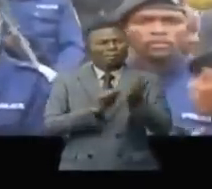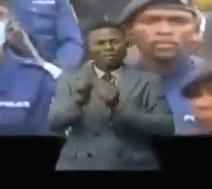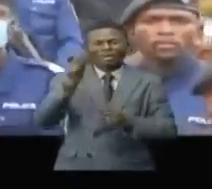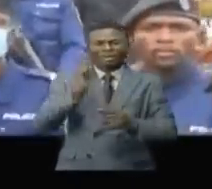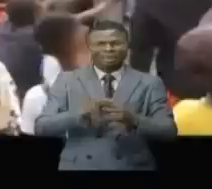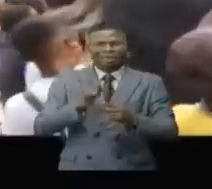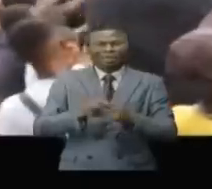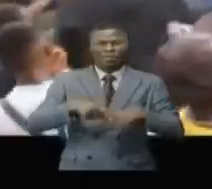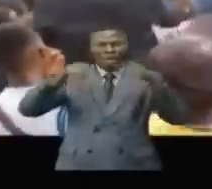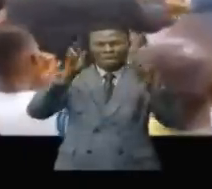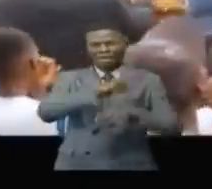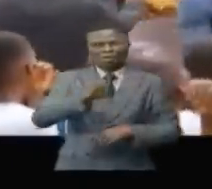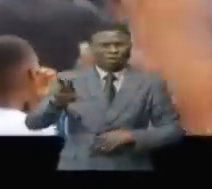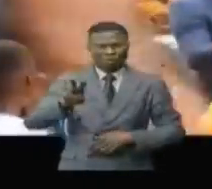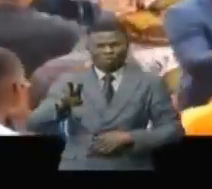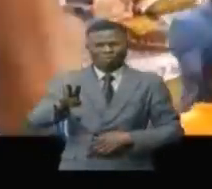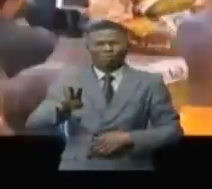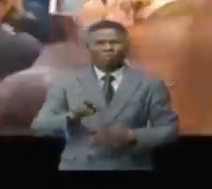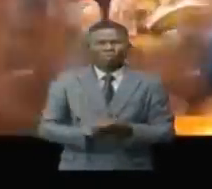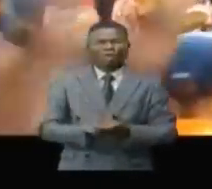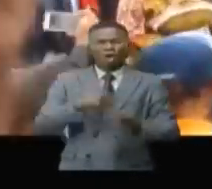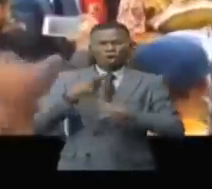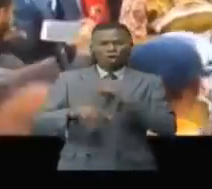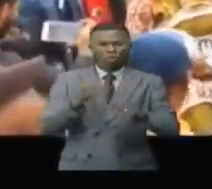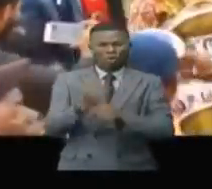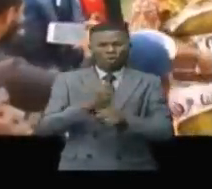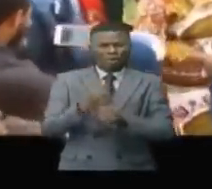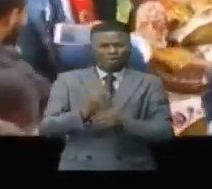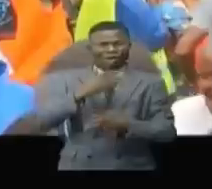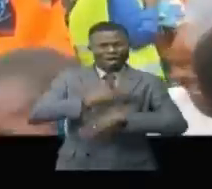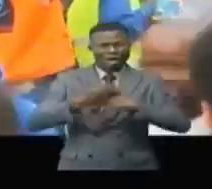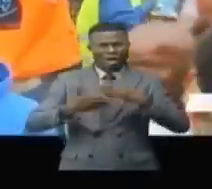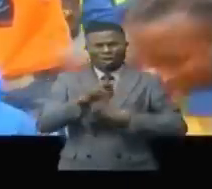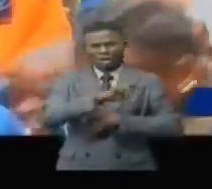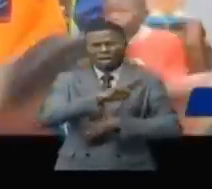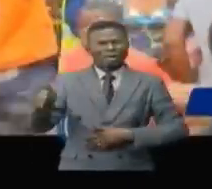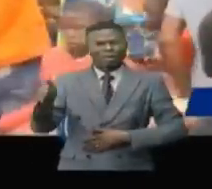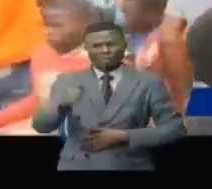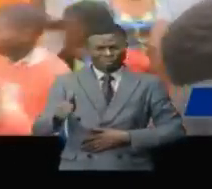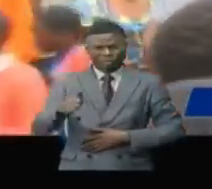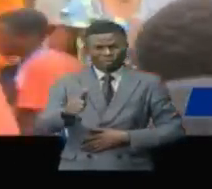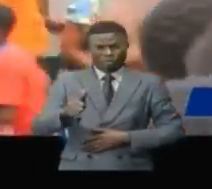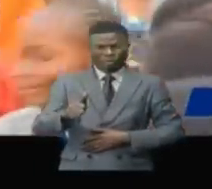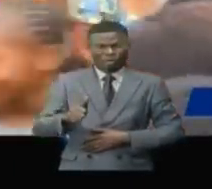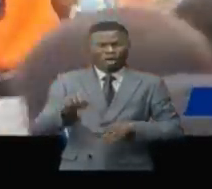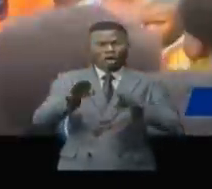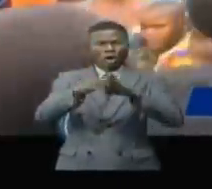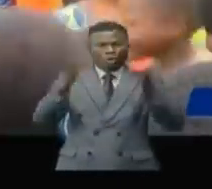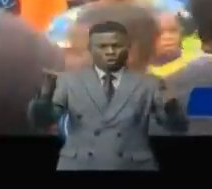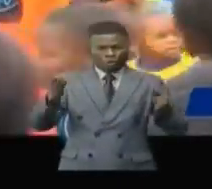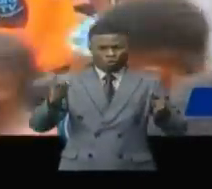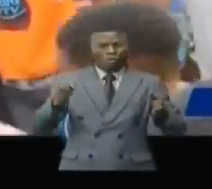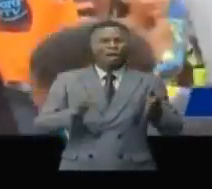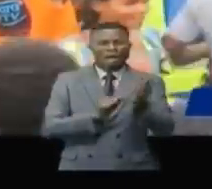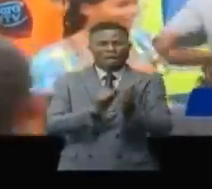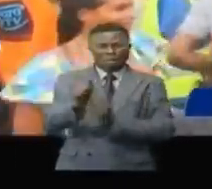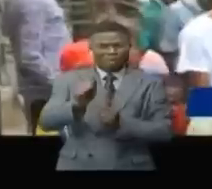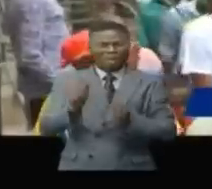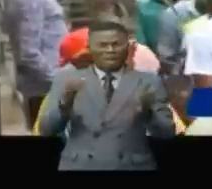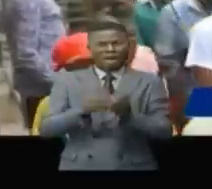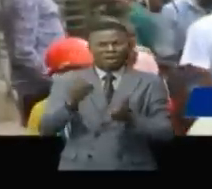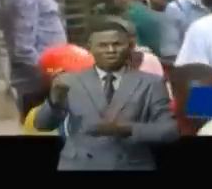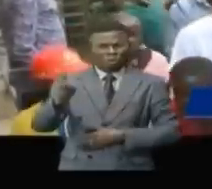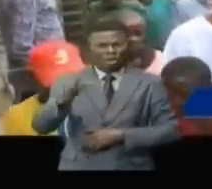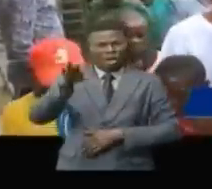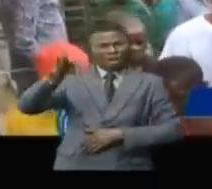années 2000, avant de connaître le démarrage des travaux de sa réhabilitation en 2021. La réouverture de cette route Kasukumbu au profit